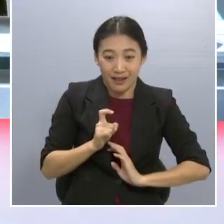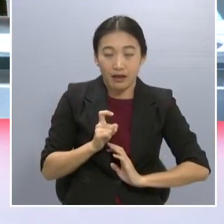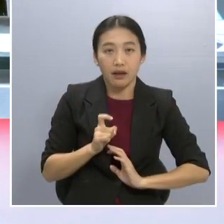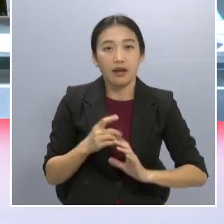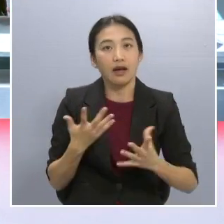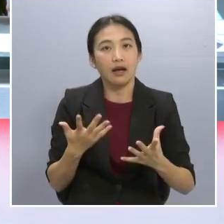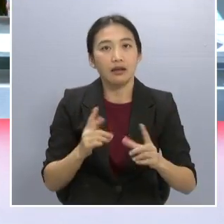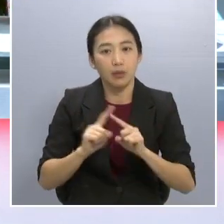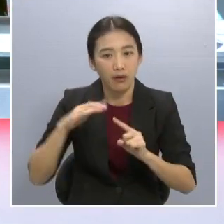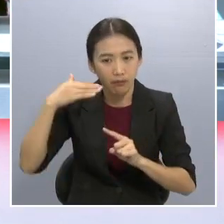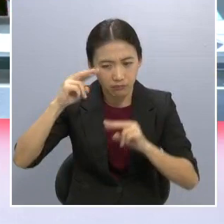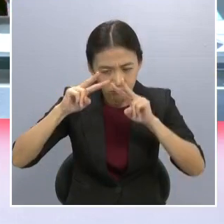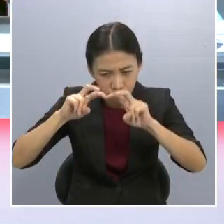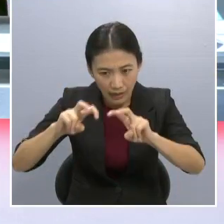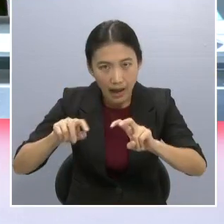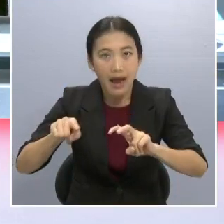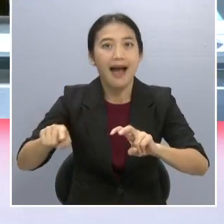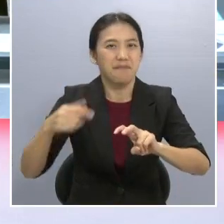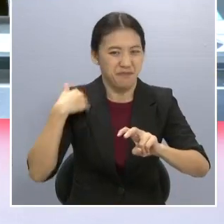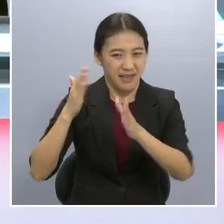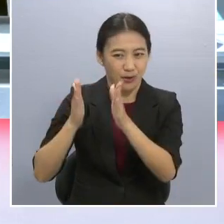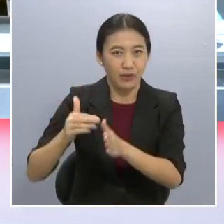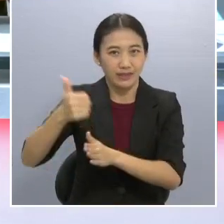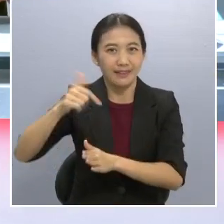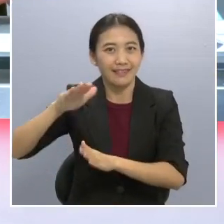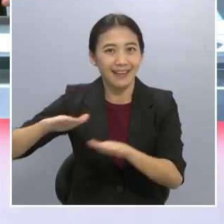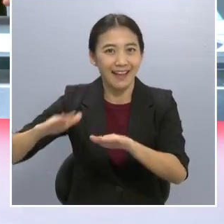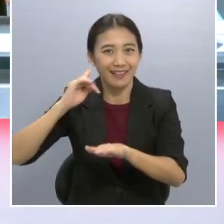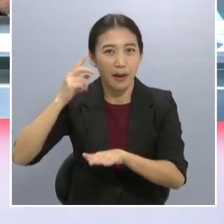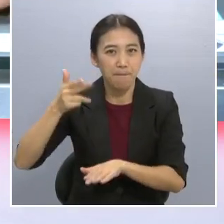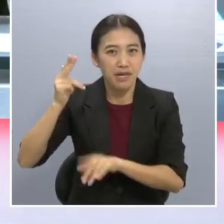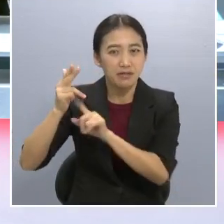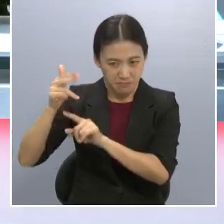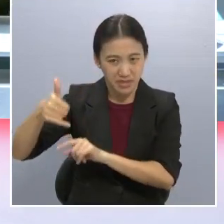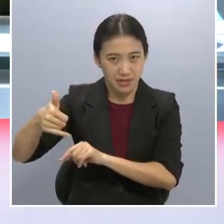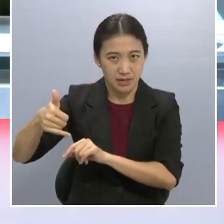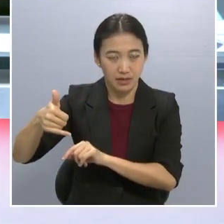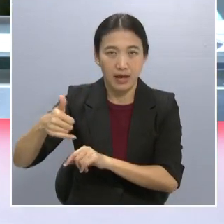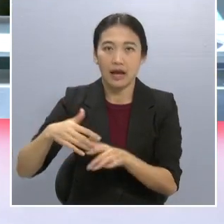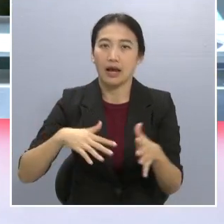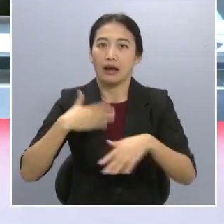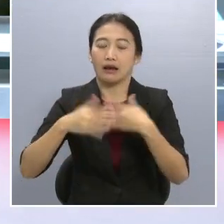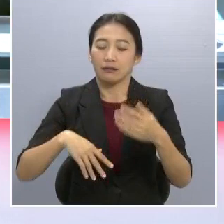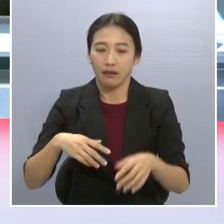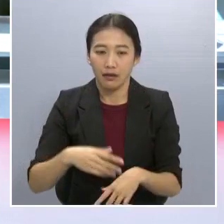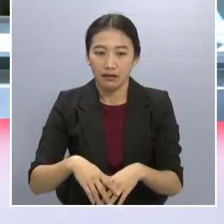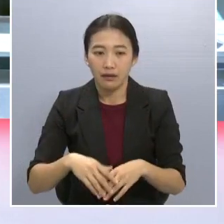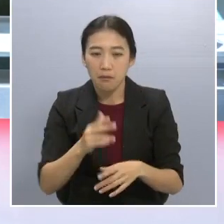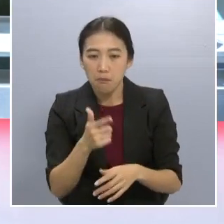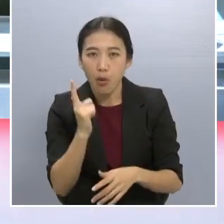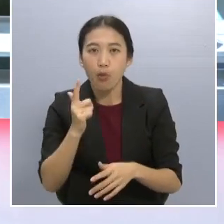วย แล้วบอกปืนลั่นแต่ล่าสุดแม่บอกว่าข้อเท็จจริงเนี่ยกับทนายที่มองกันเนี่ยมันไม่น่าจะ